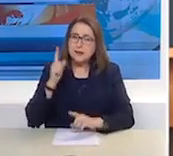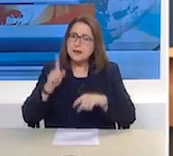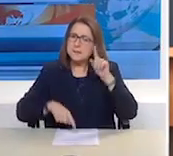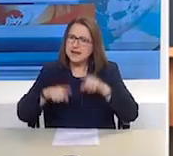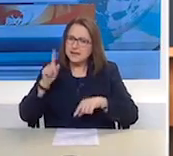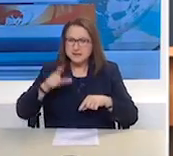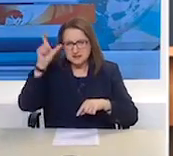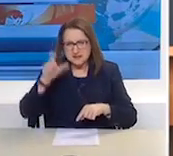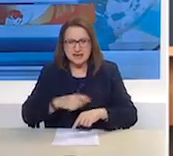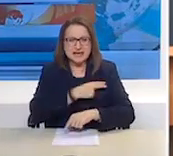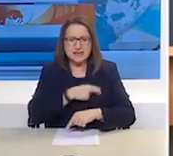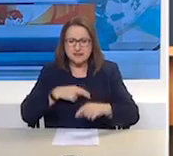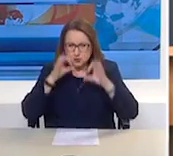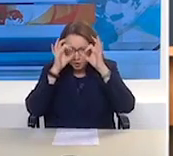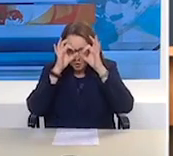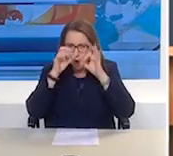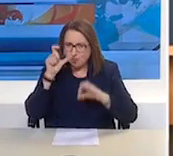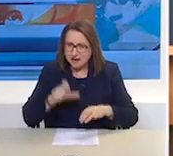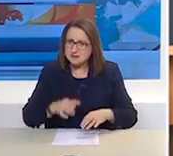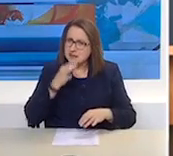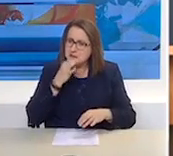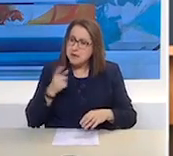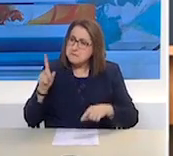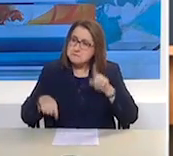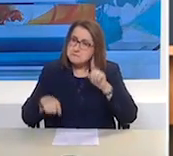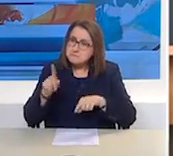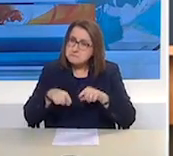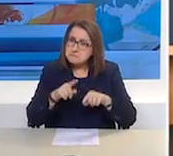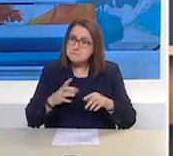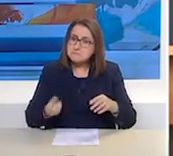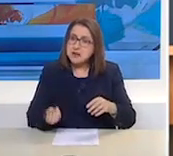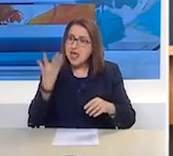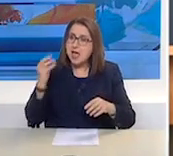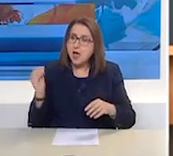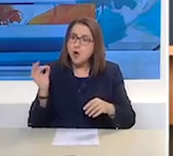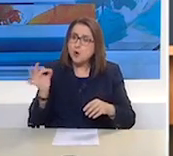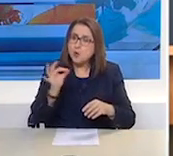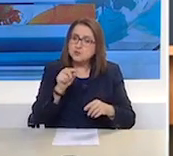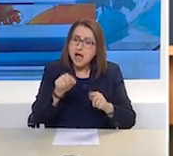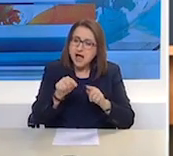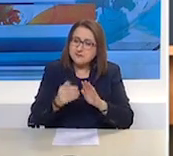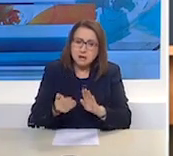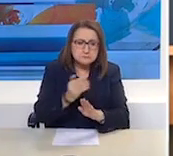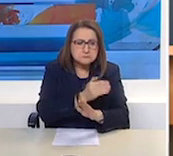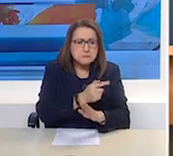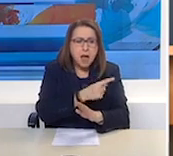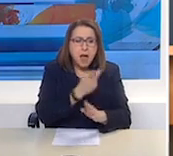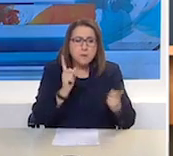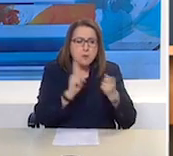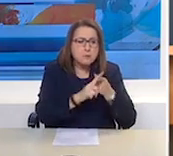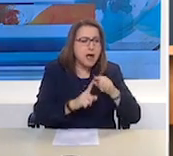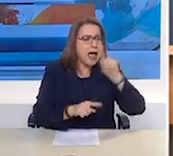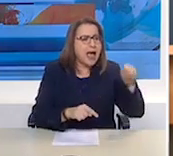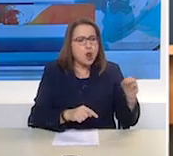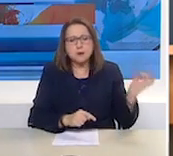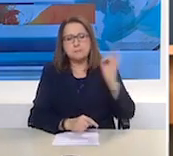Σωτήρης Τσιόδρας αναφέρει πως κάποια από τα νέα κρούσματα συνδέονται με ήδη υπάρχοντα. Υπάρχουν όμως και μέρες που ανακοινώνονται κρούσματα χωρίς να ξέρουμε τις